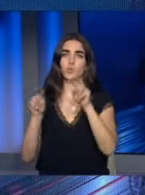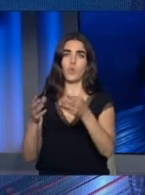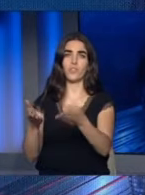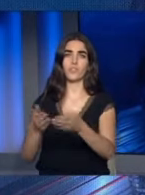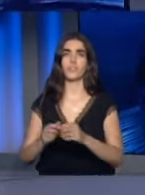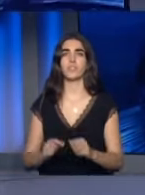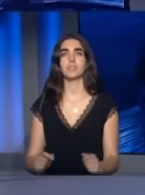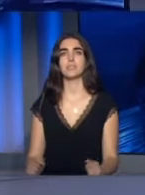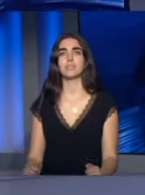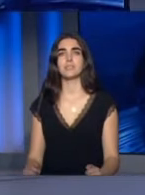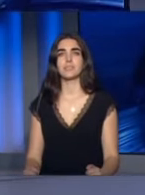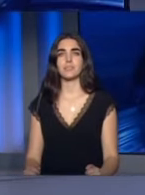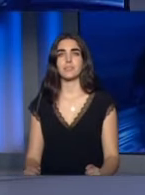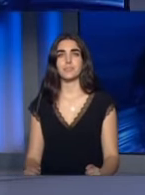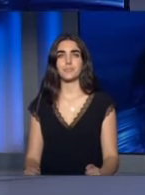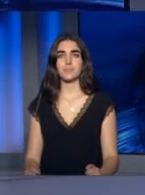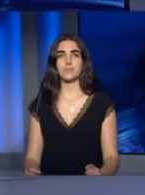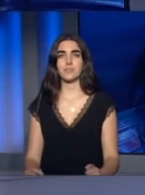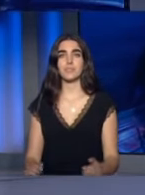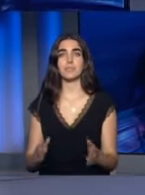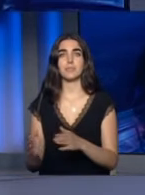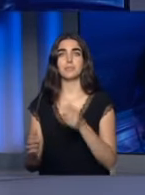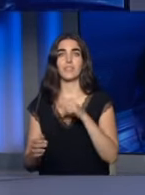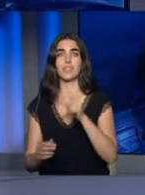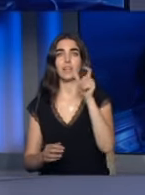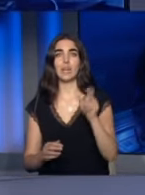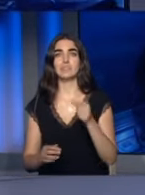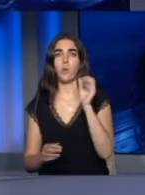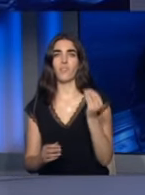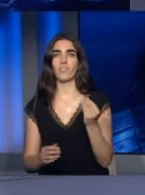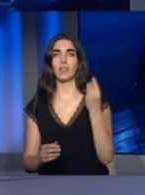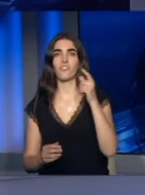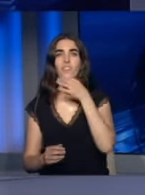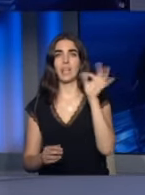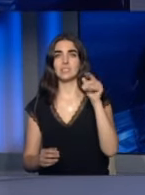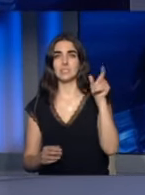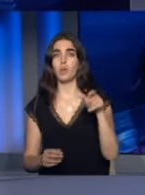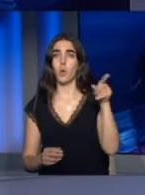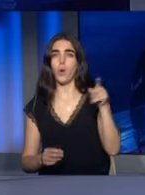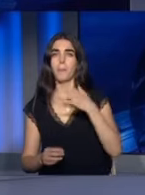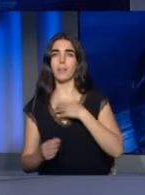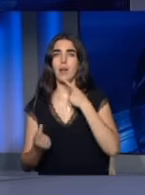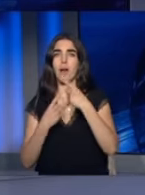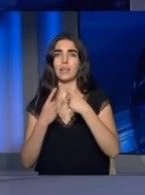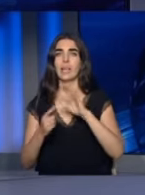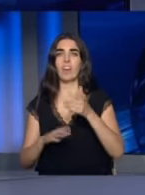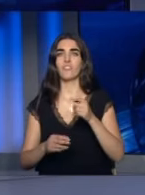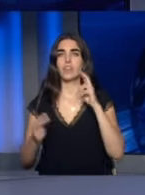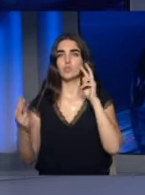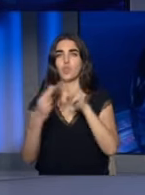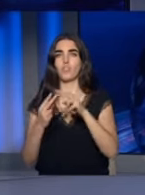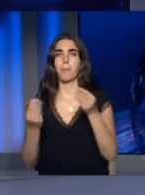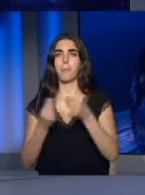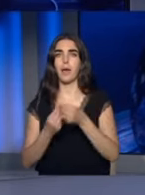موقفنا من هذا الامر فيما افيد عن عوده قريبه للموفد الرئاسي الفرنسي وفيما يخص